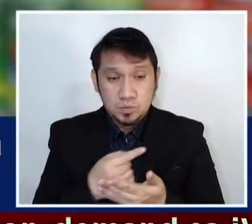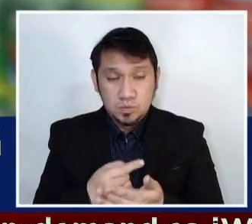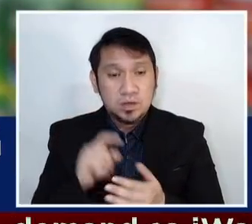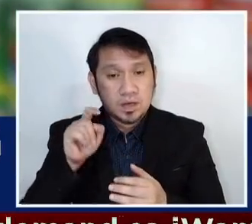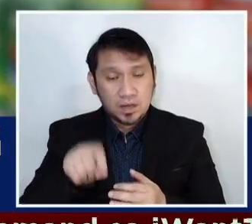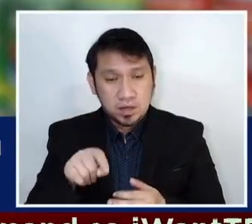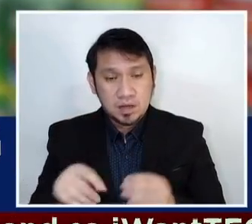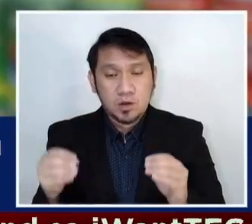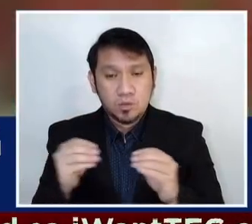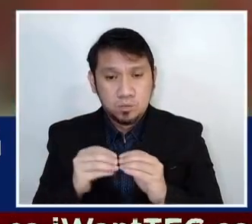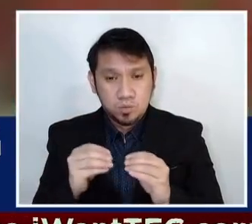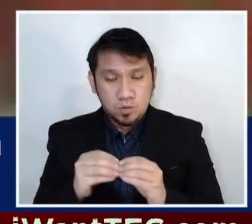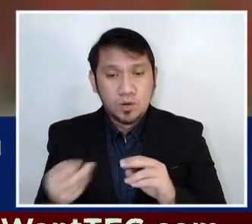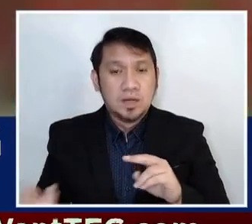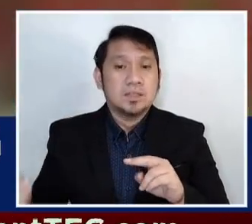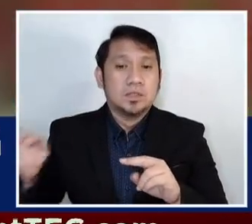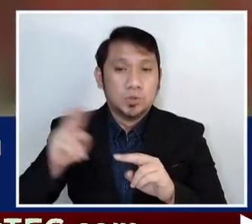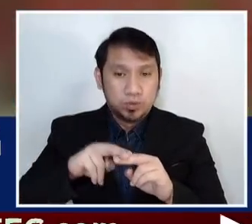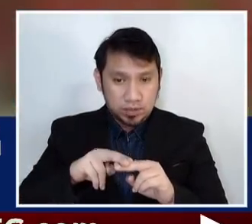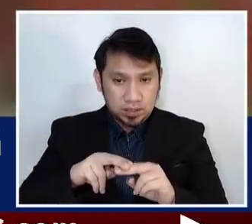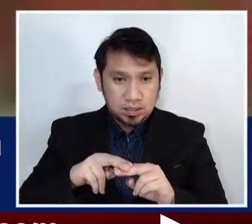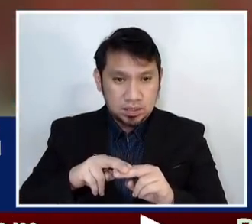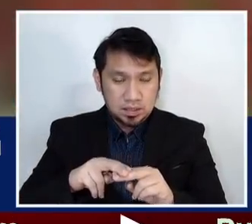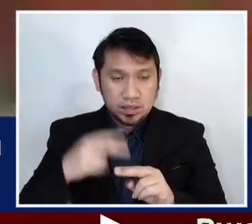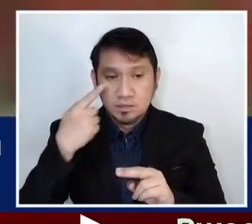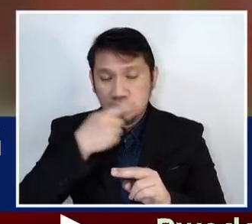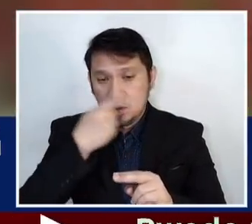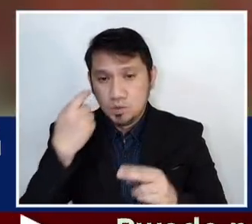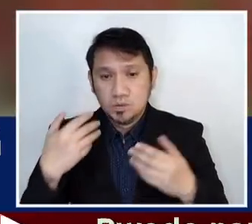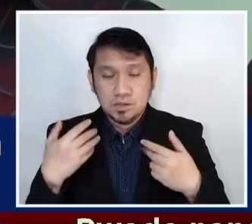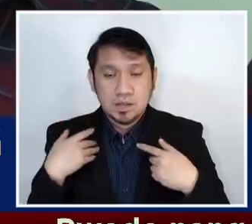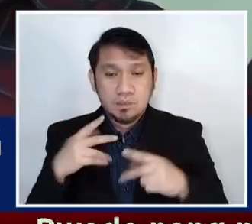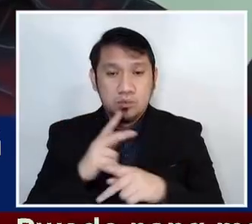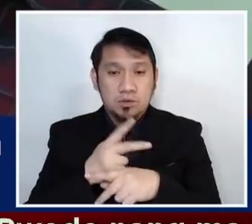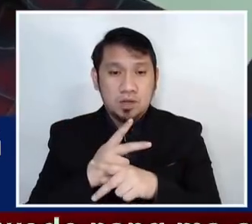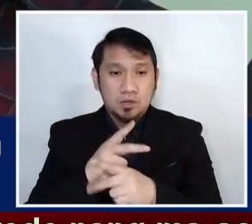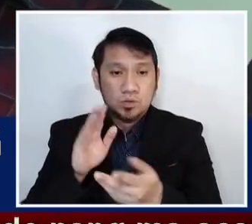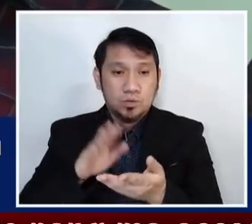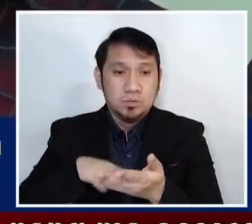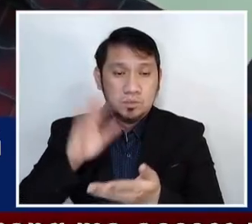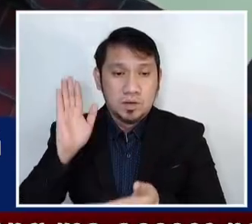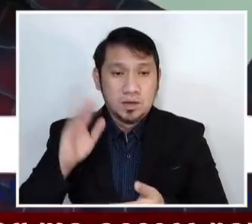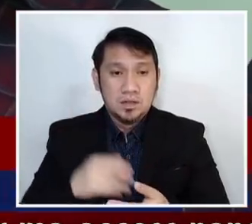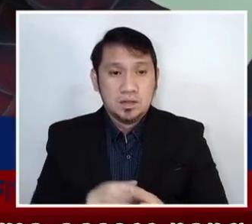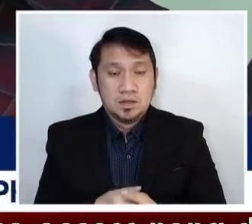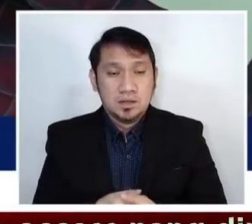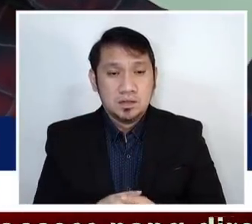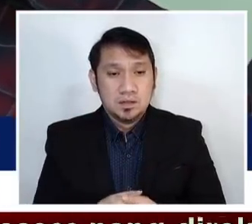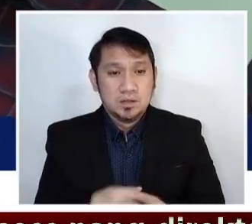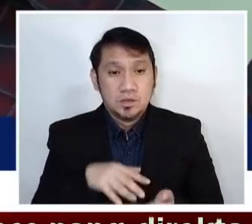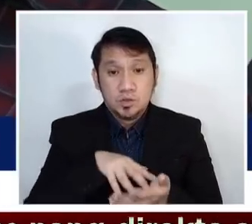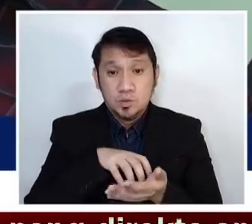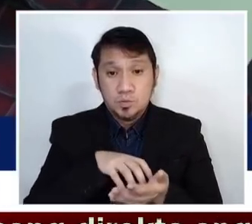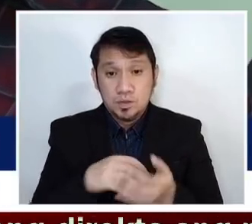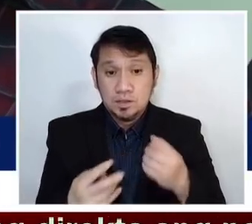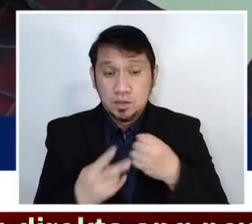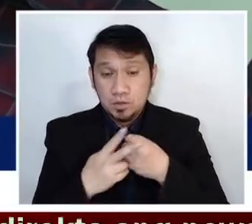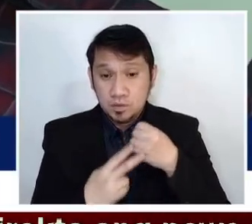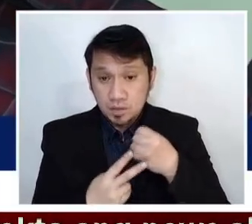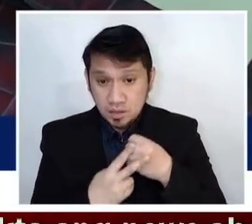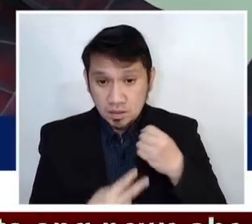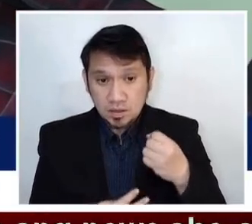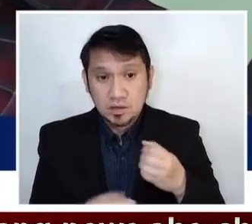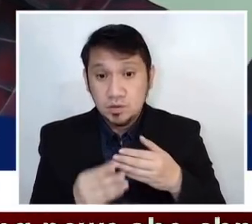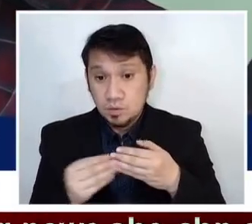humirit ng panibagong dagdag dahil sa paglaki ng production cost. The weakness of the dollar and the